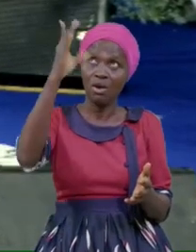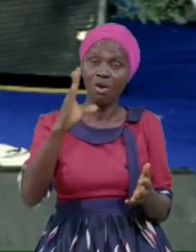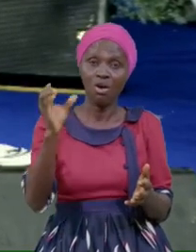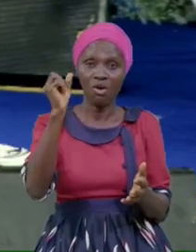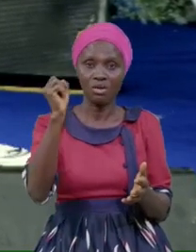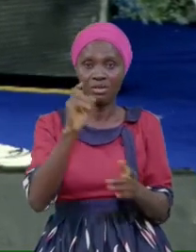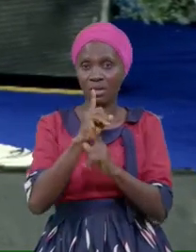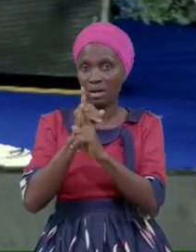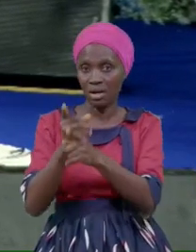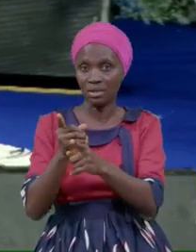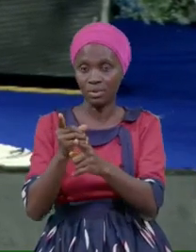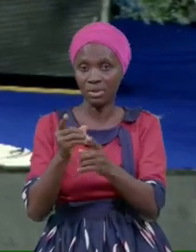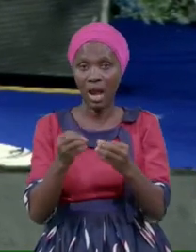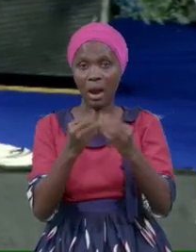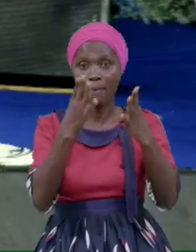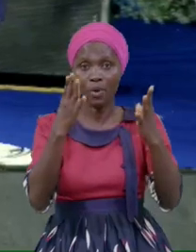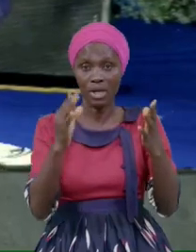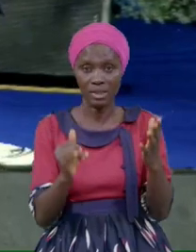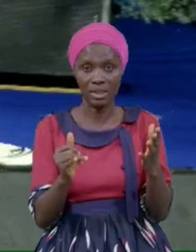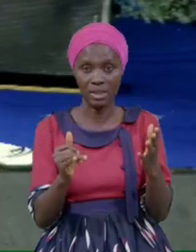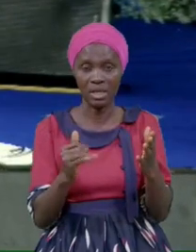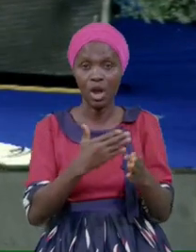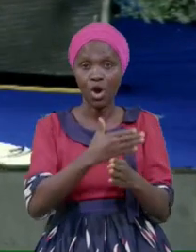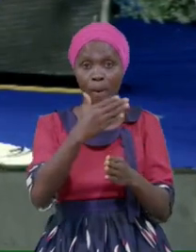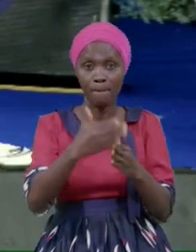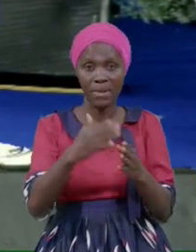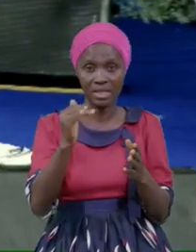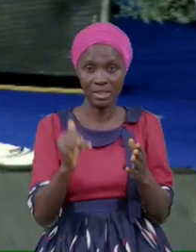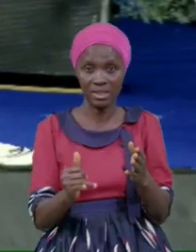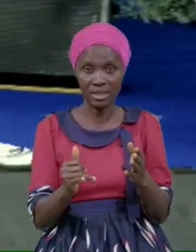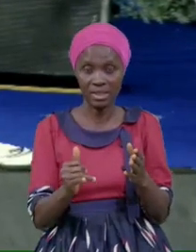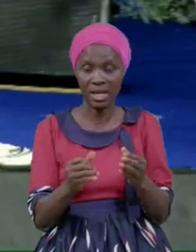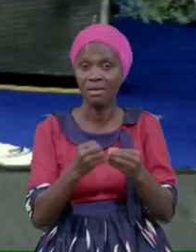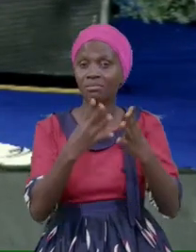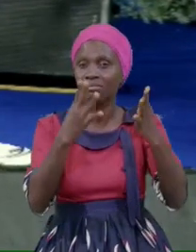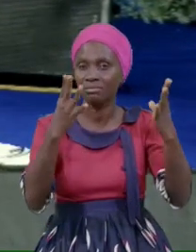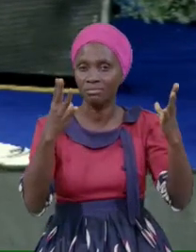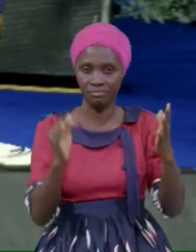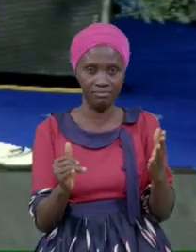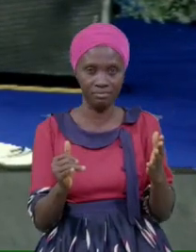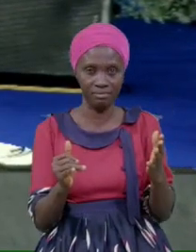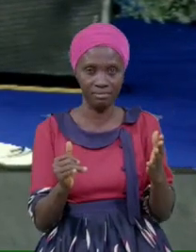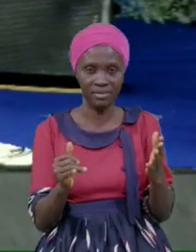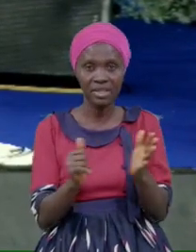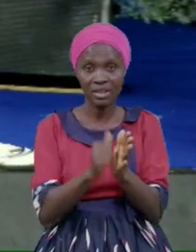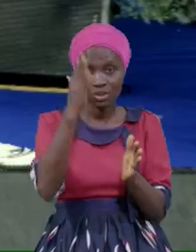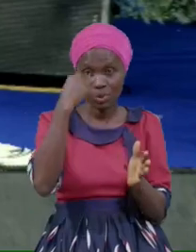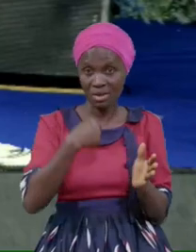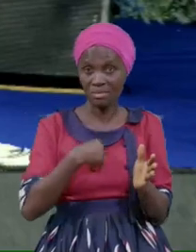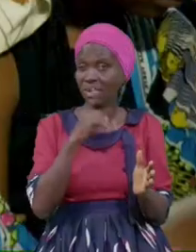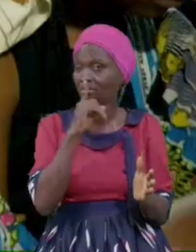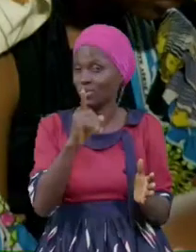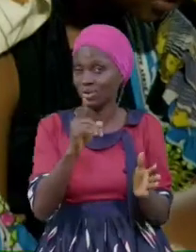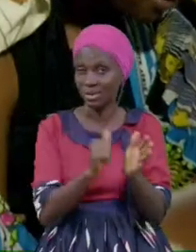répond abondamment, complètement. Et excédemment. C'est pourquoi je suis certain qu'il